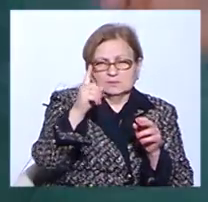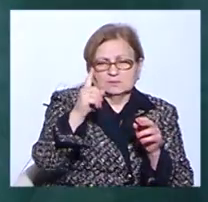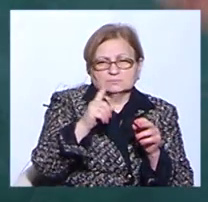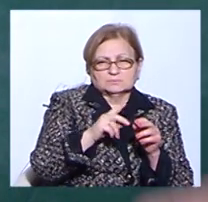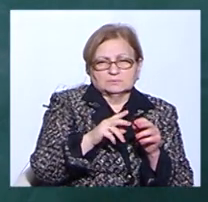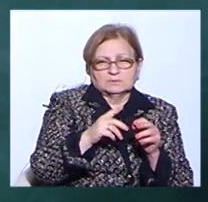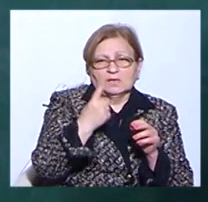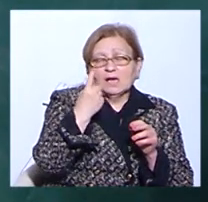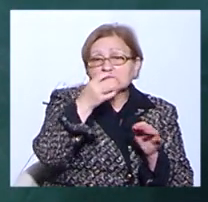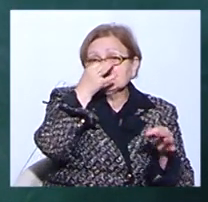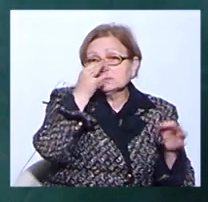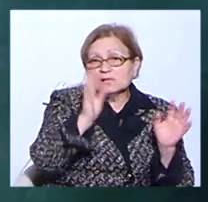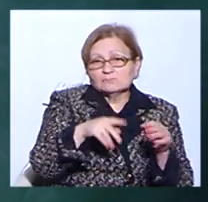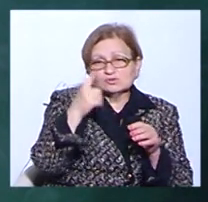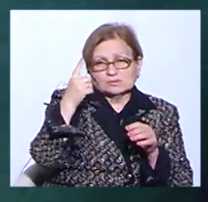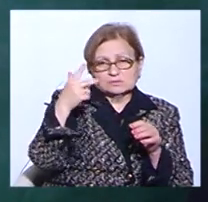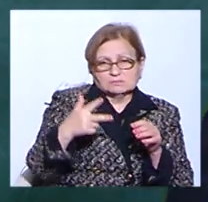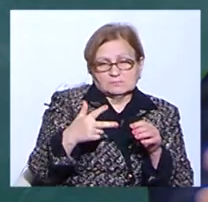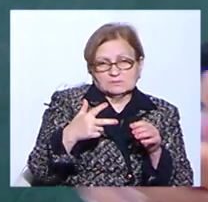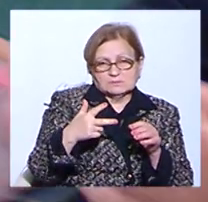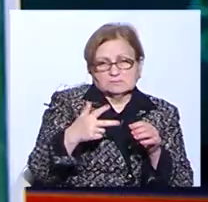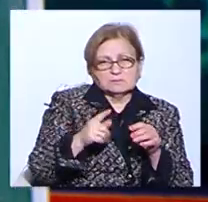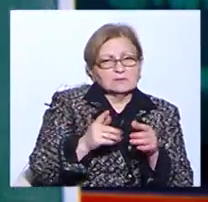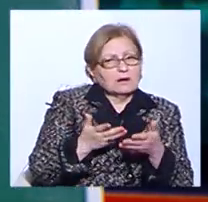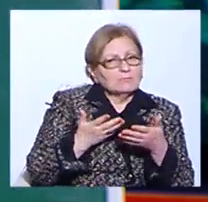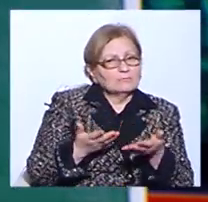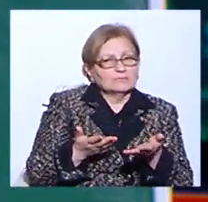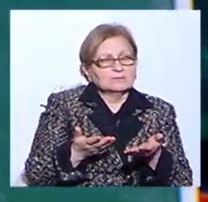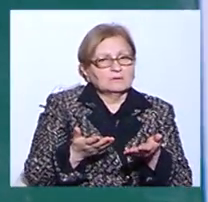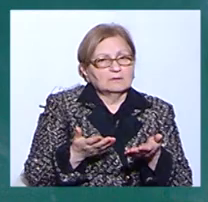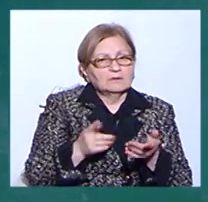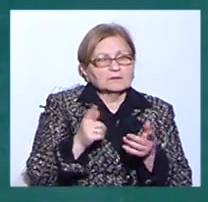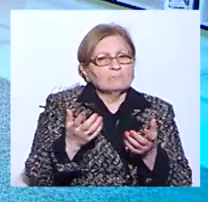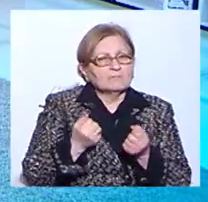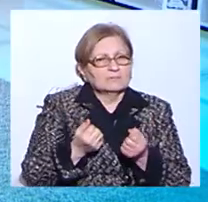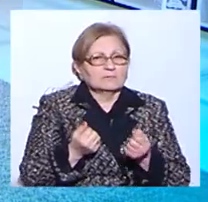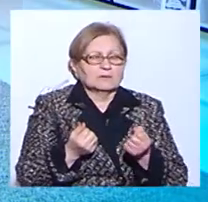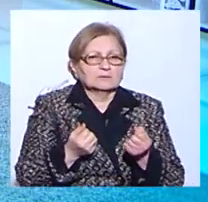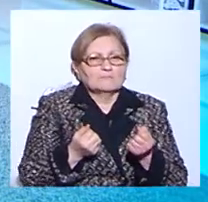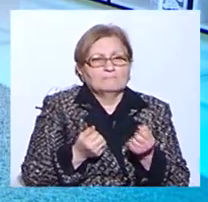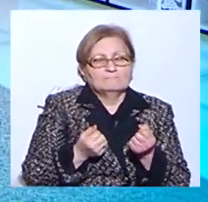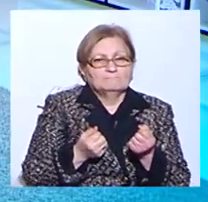და დამჩა 1/13. მაშინ რა გამოვიდა? რა მივიღე?